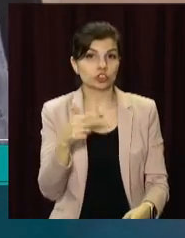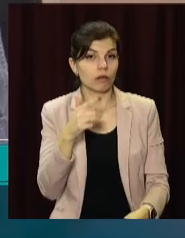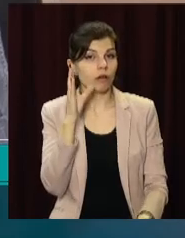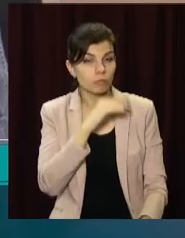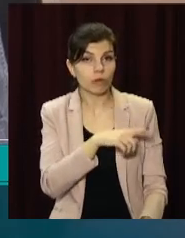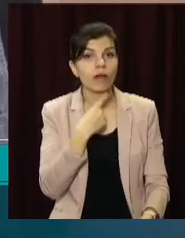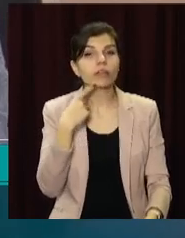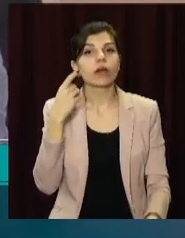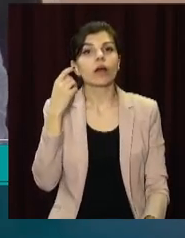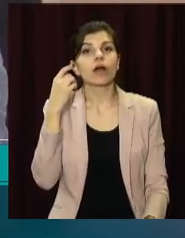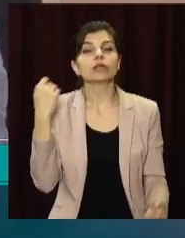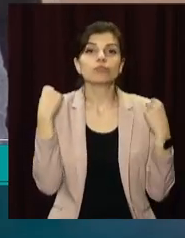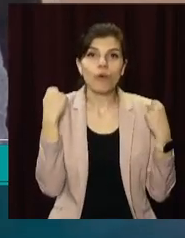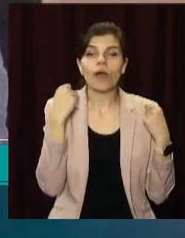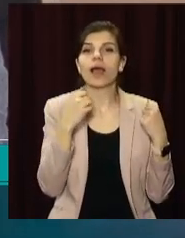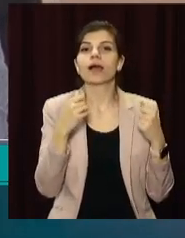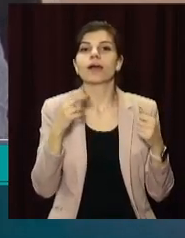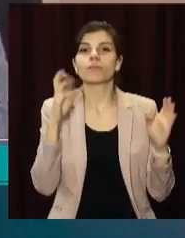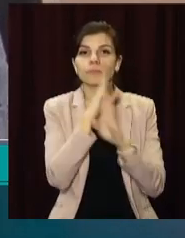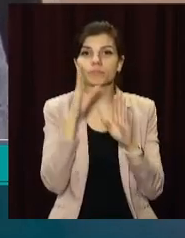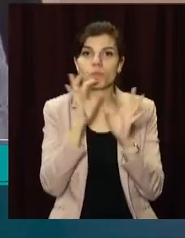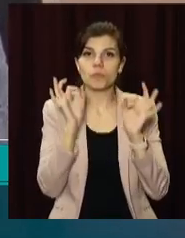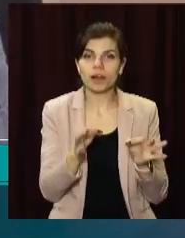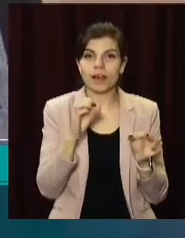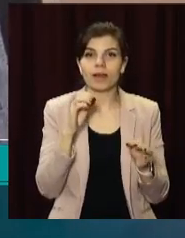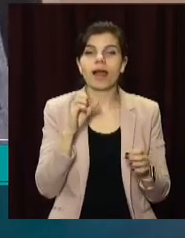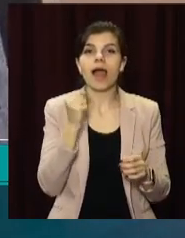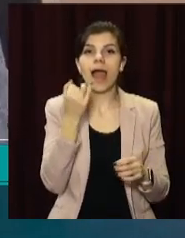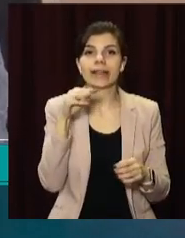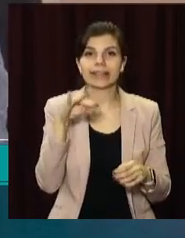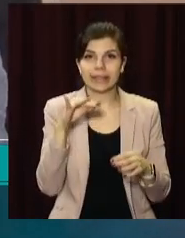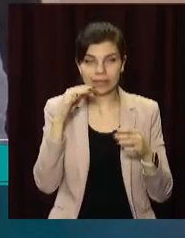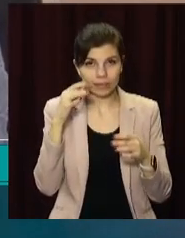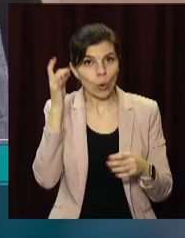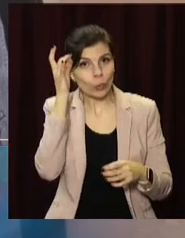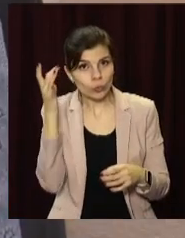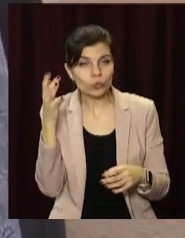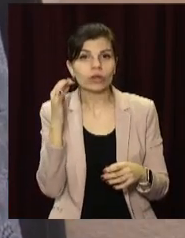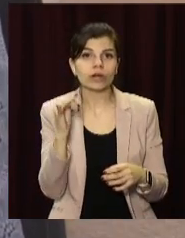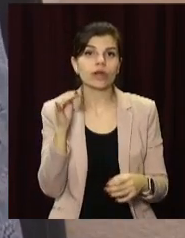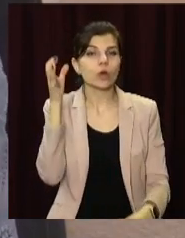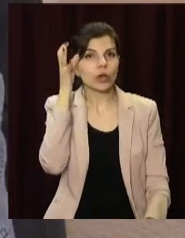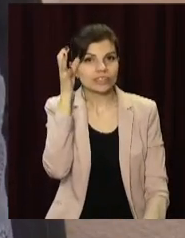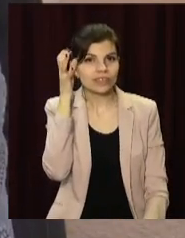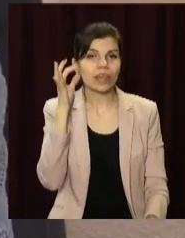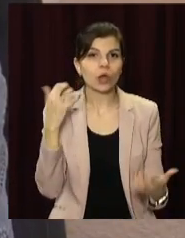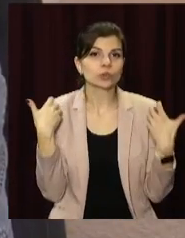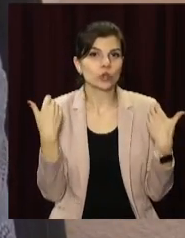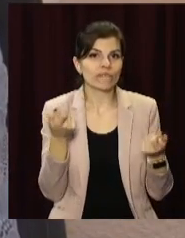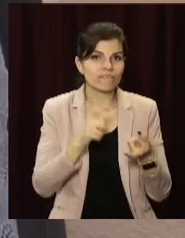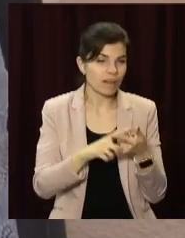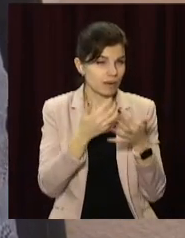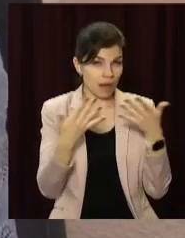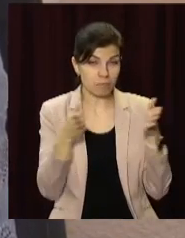також фізична культура та спорт, екологія, IT-технології та культура. І останнє – це просвіта та охорона